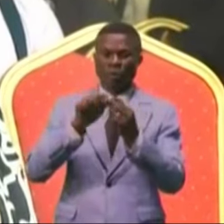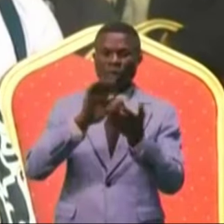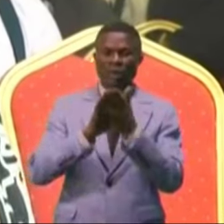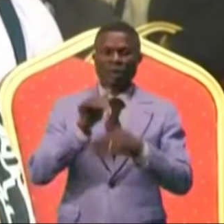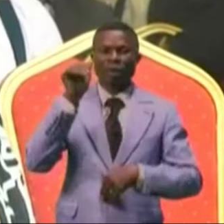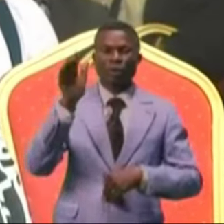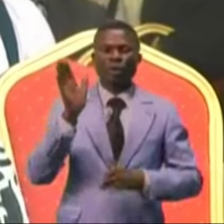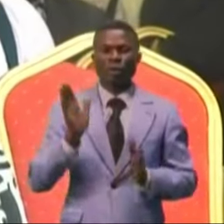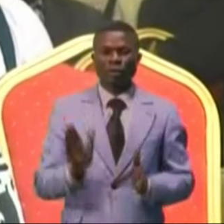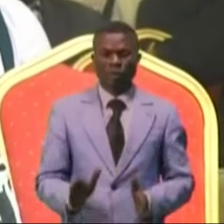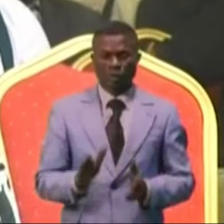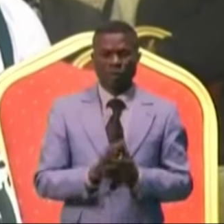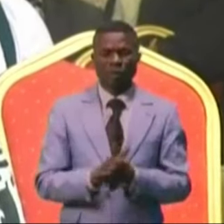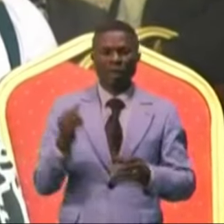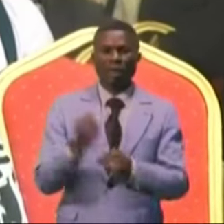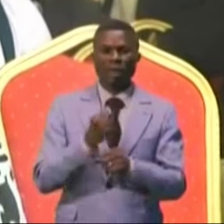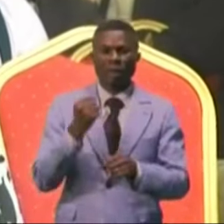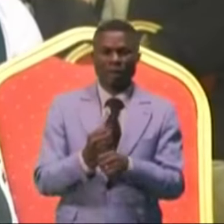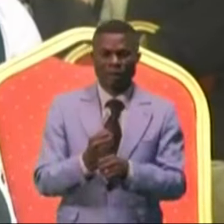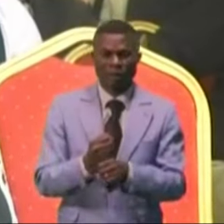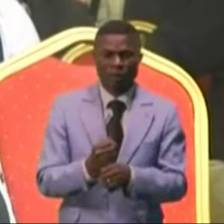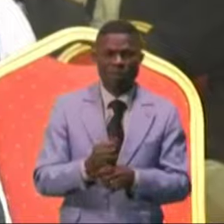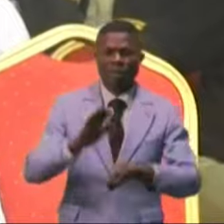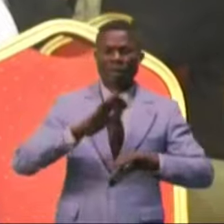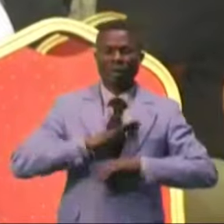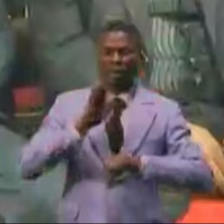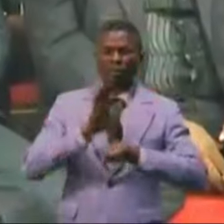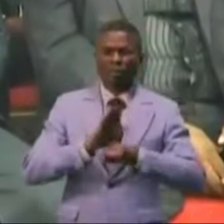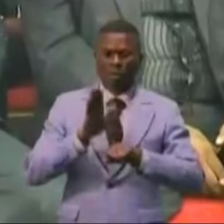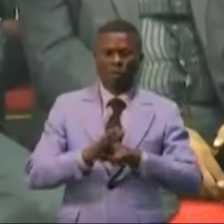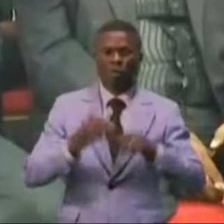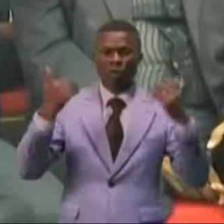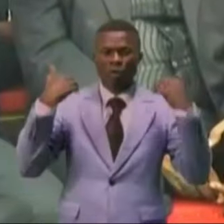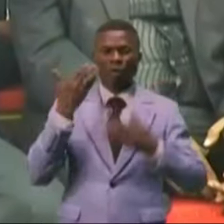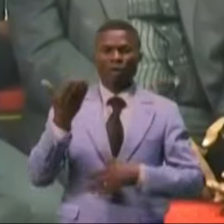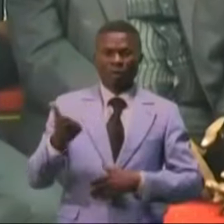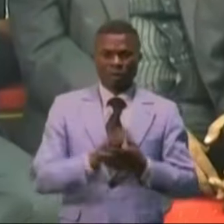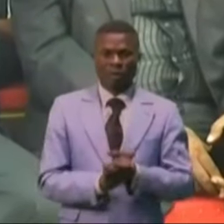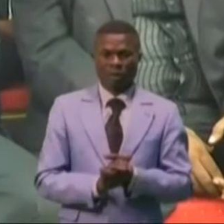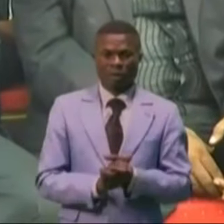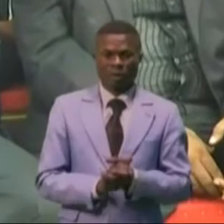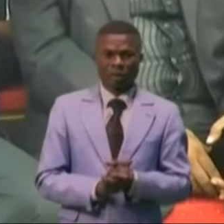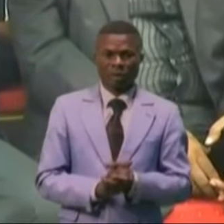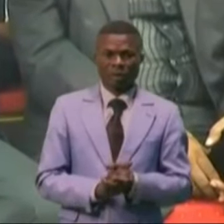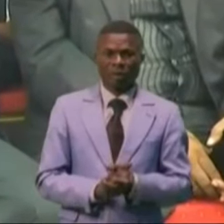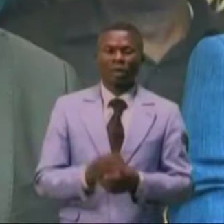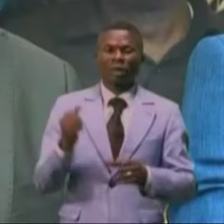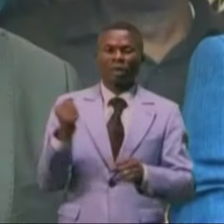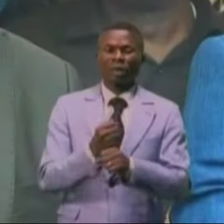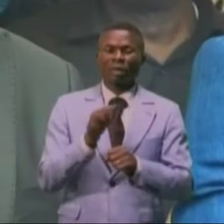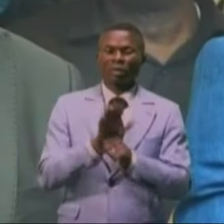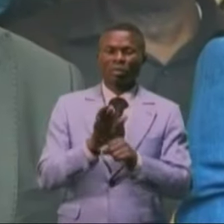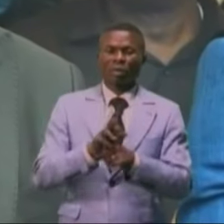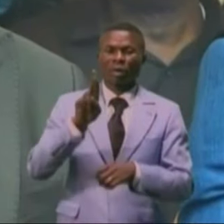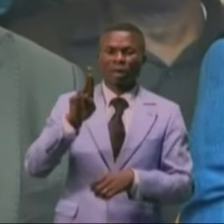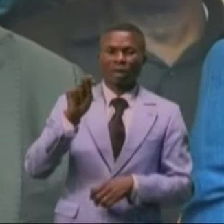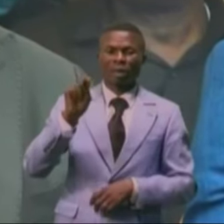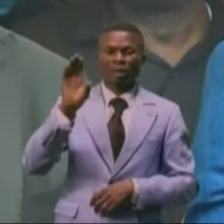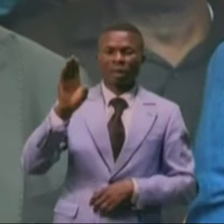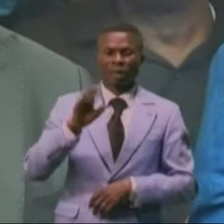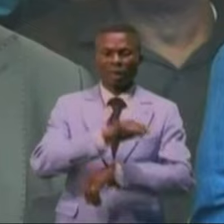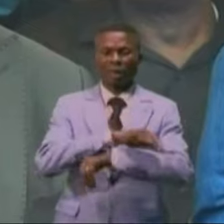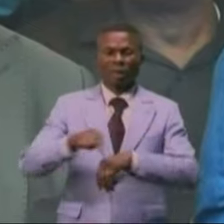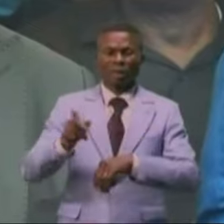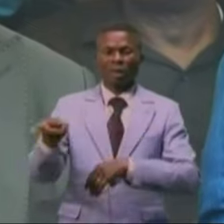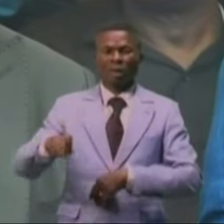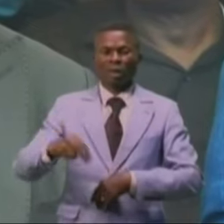directeurs où il a travaillé à la grande satisfaction de la hiérarchie. Un départ brutal qui chagrine la RTNC, la station provinciale